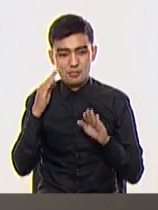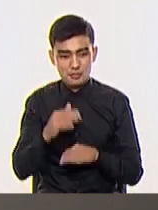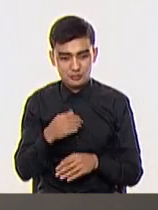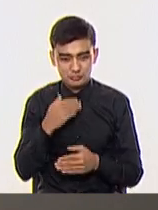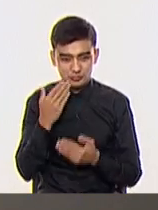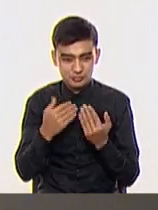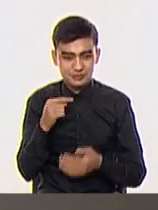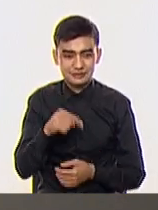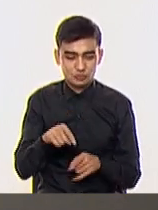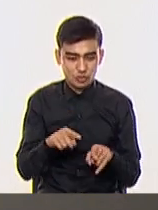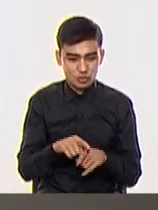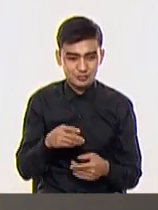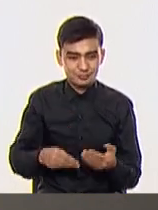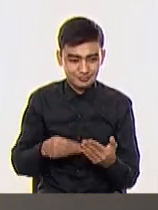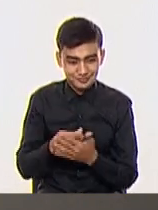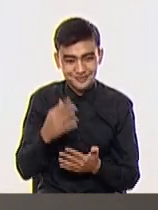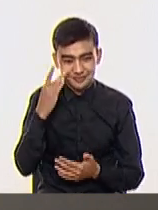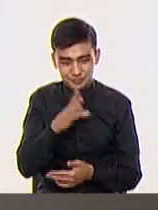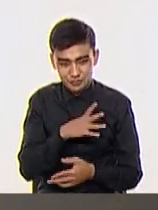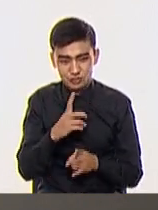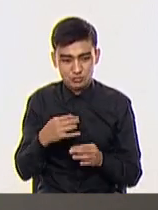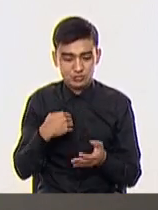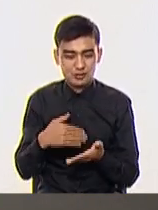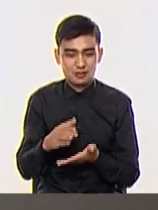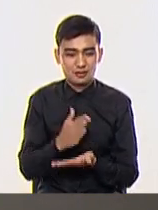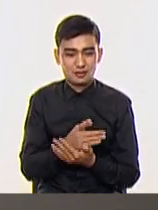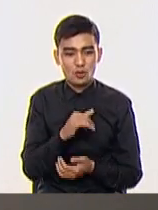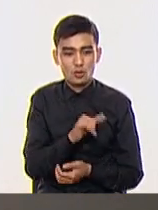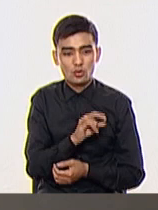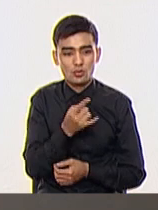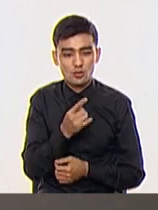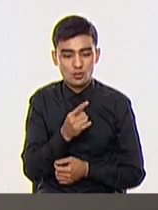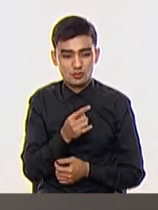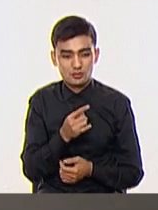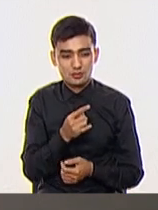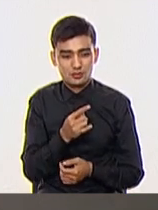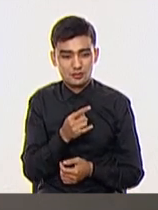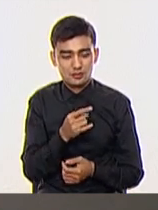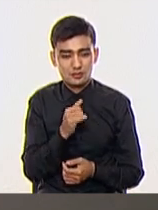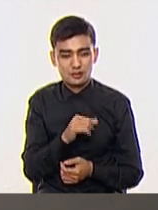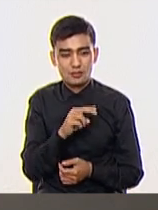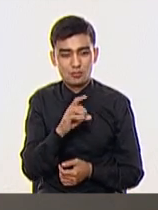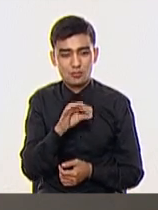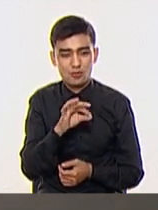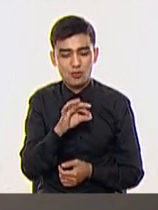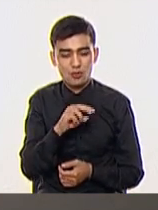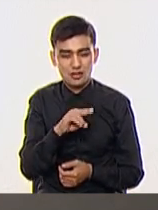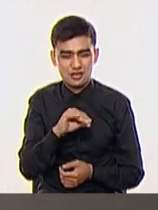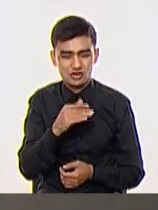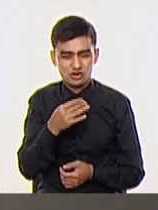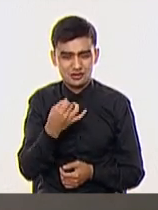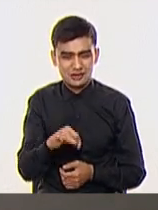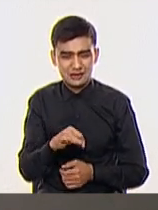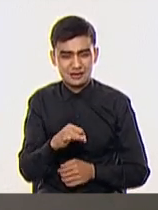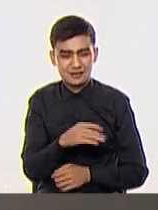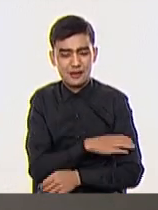здесь даже на платной основе нас не берут потому что у ребенка находится пролежней температура на протяжении